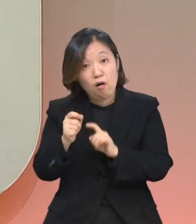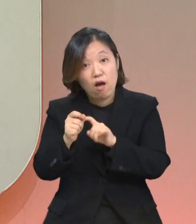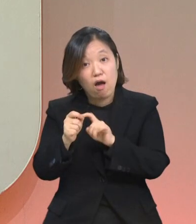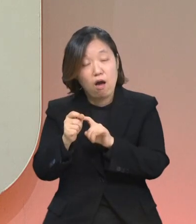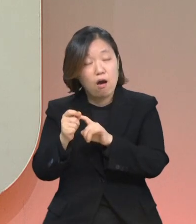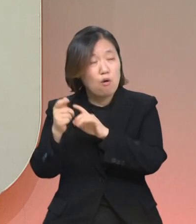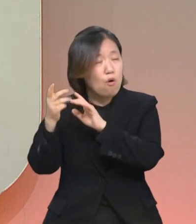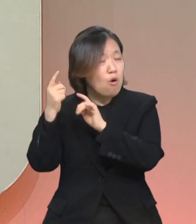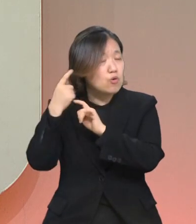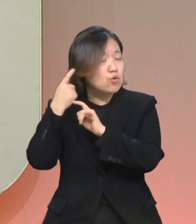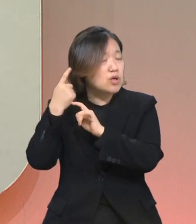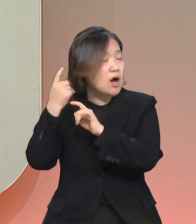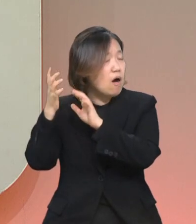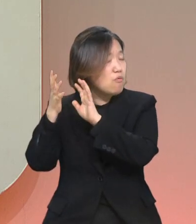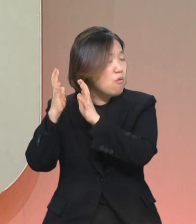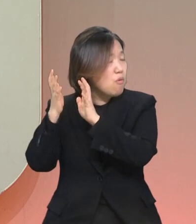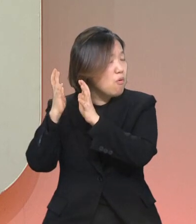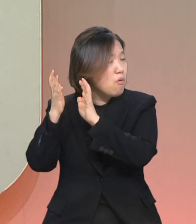이런